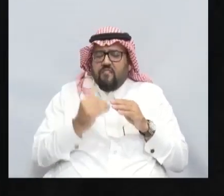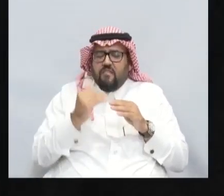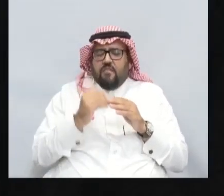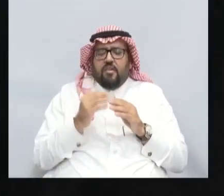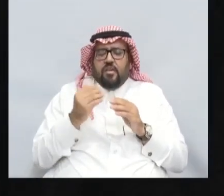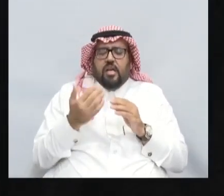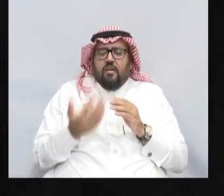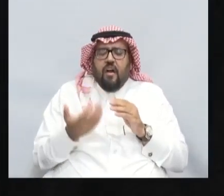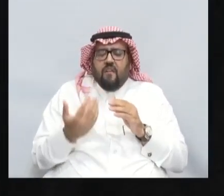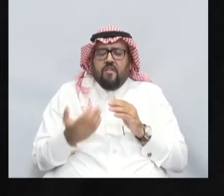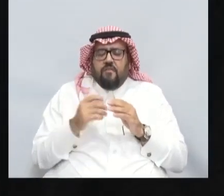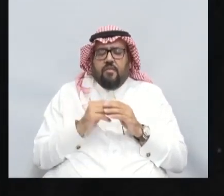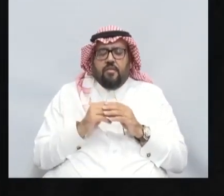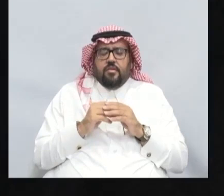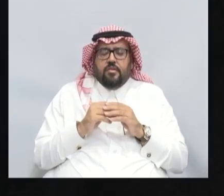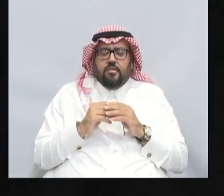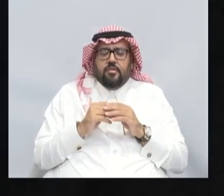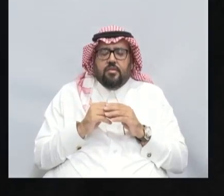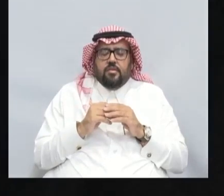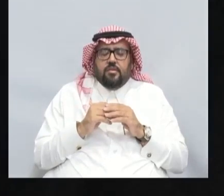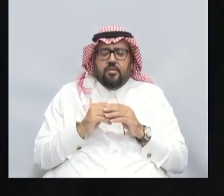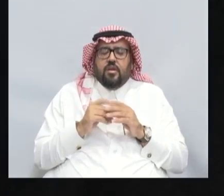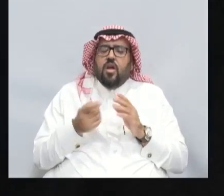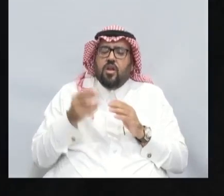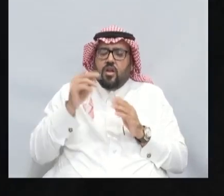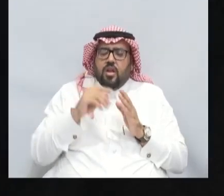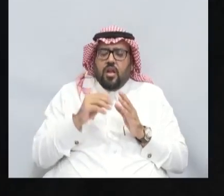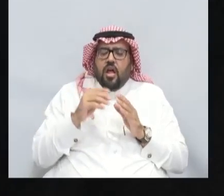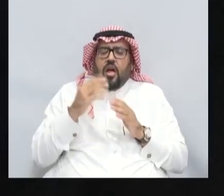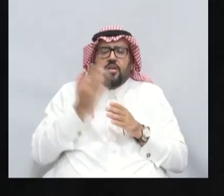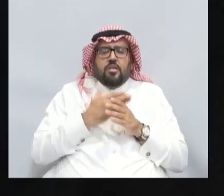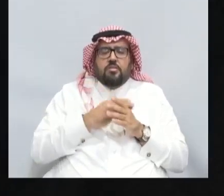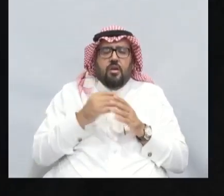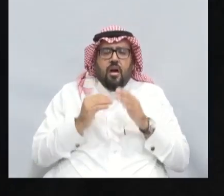هي أقل براكين ثوران أيضا كذلك. نقطة أخرى، لماذا هي أقل